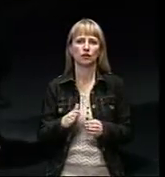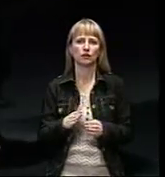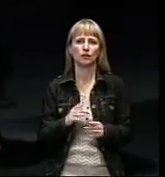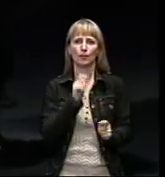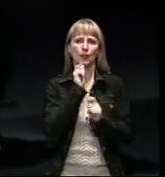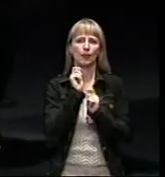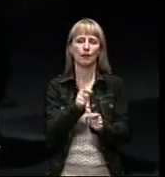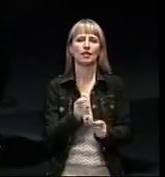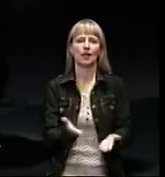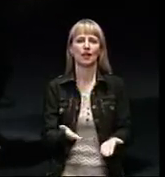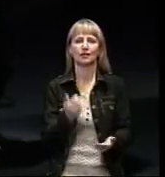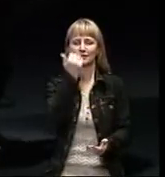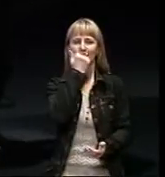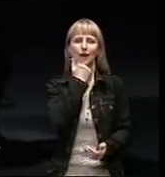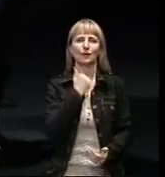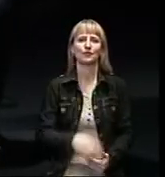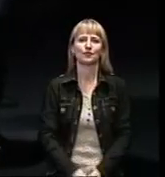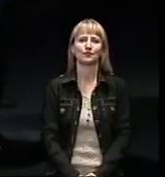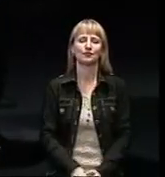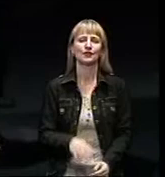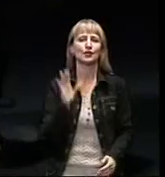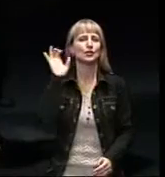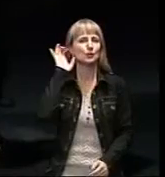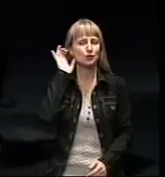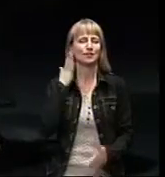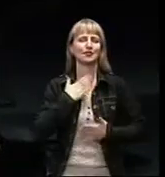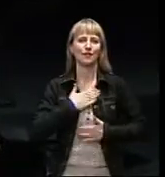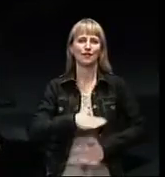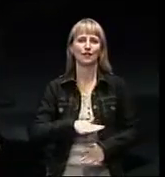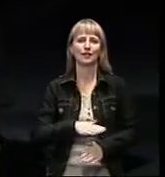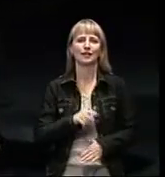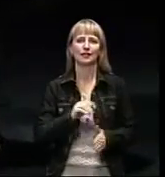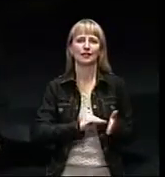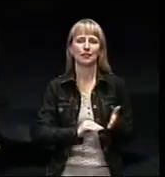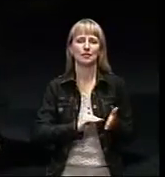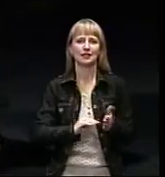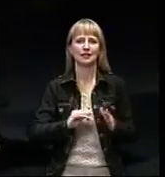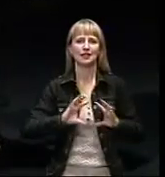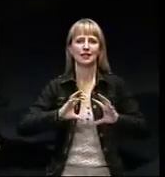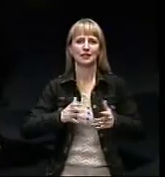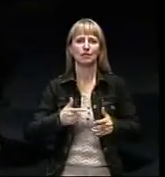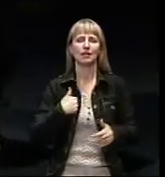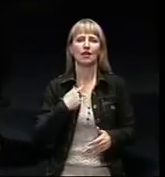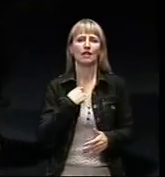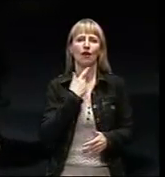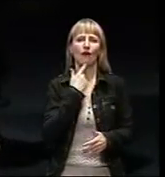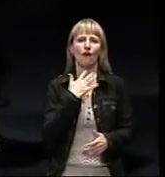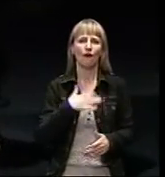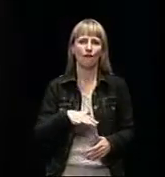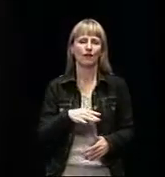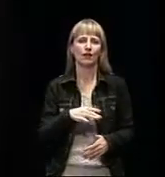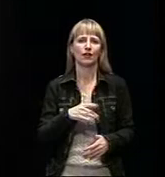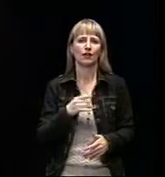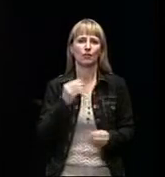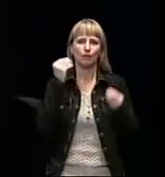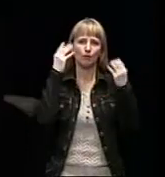презент. Дякую. Це... Слушайте, на здоровье. Альбом «Земля». Так. Там нашей крови, пота и слез,